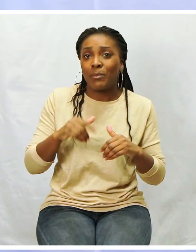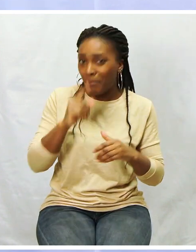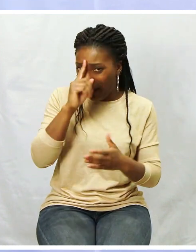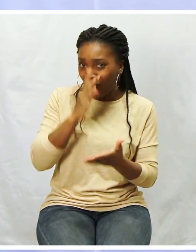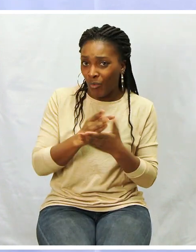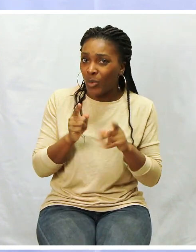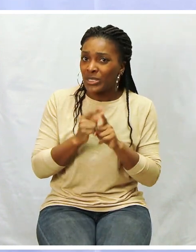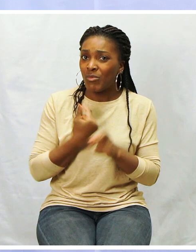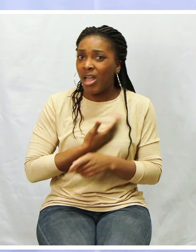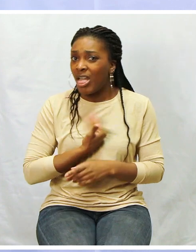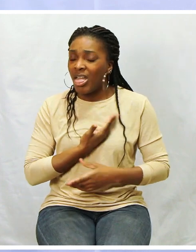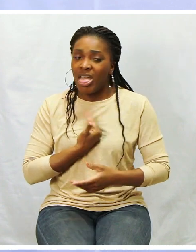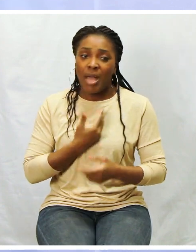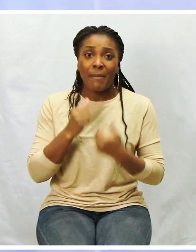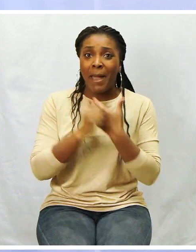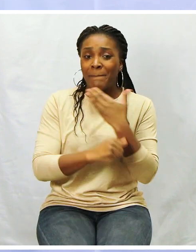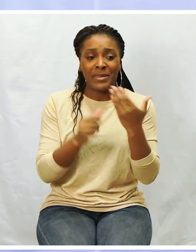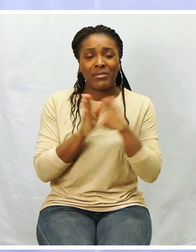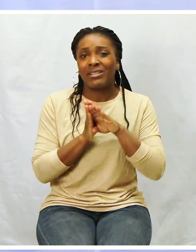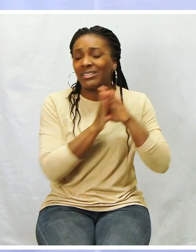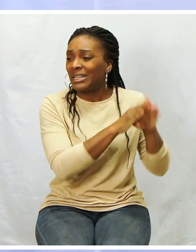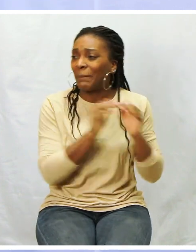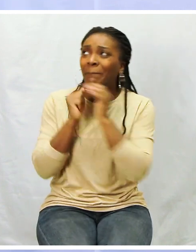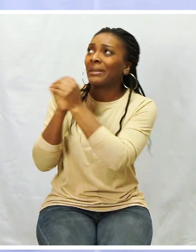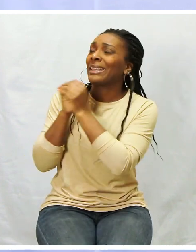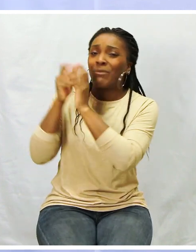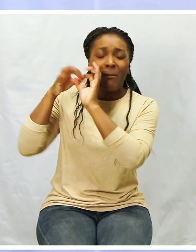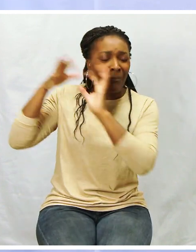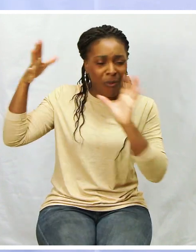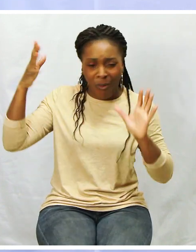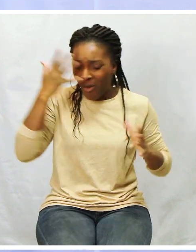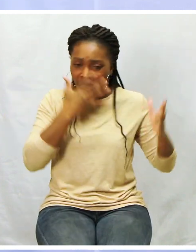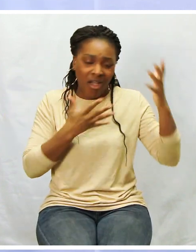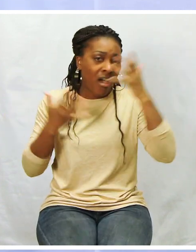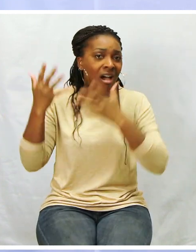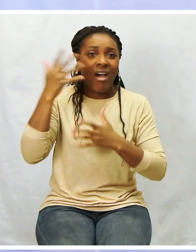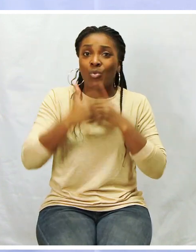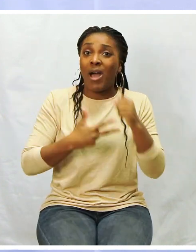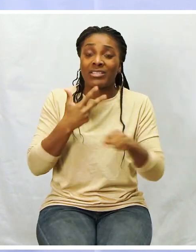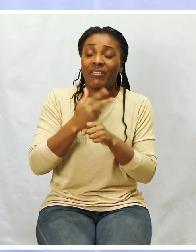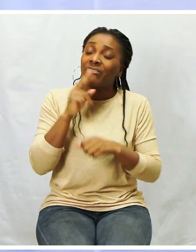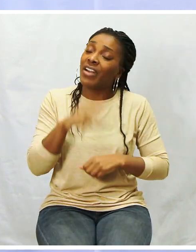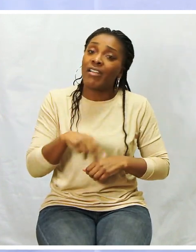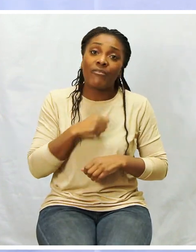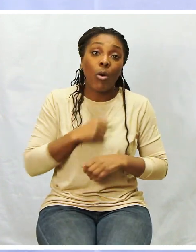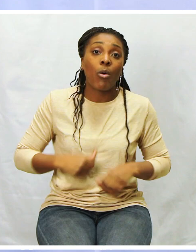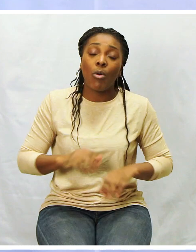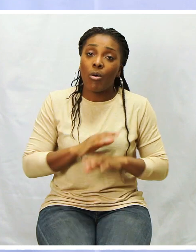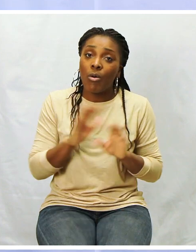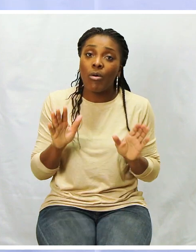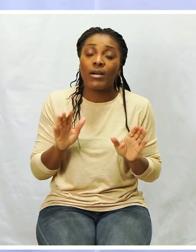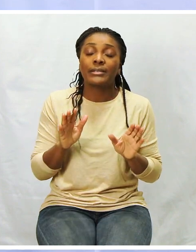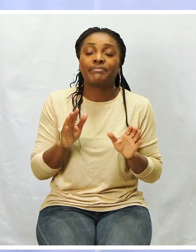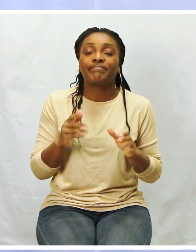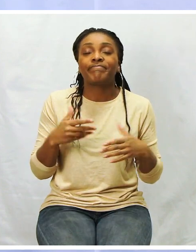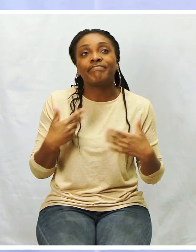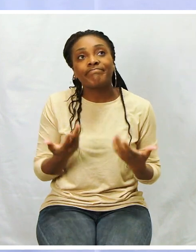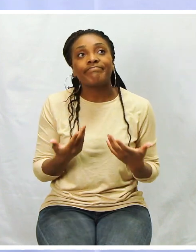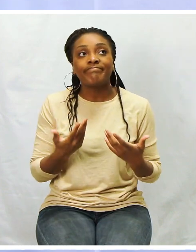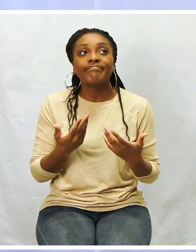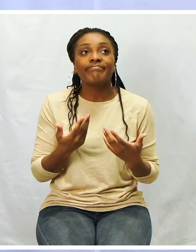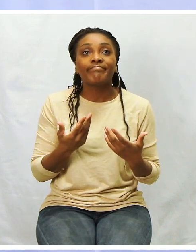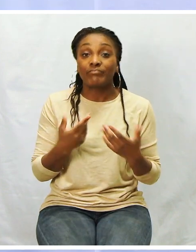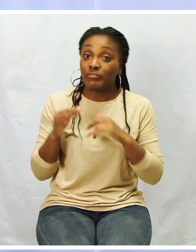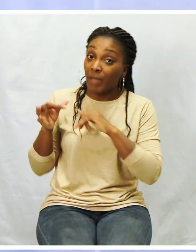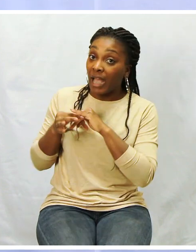foi, où je pouvais même plus lire ma Bible, plus prier, j'étais déconnecté du spirituel entre guillemets de Dieu. Et j'étais